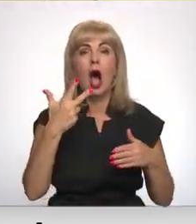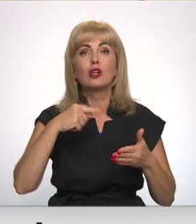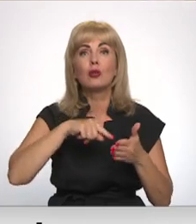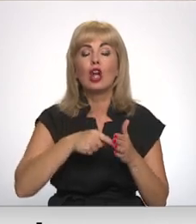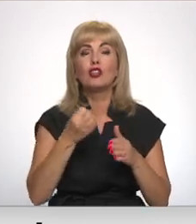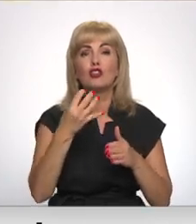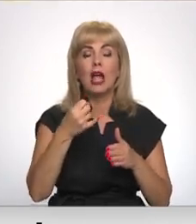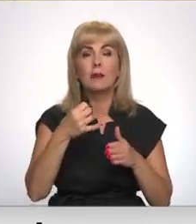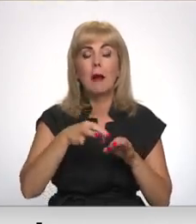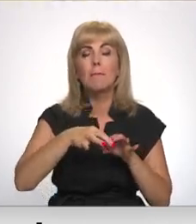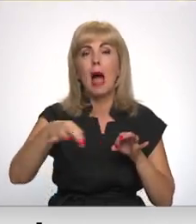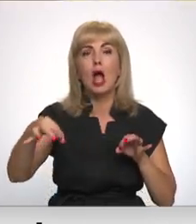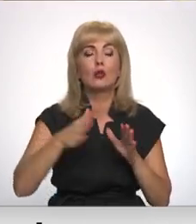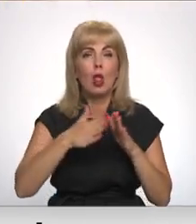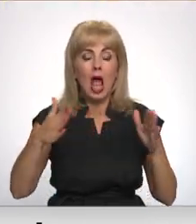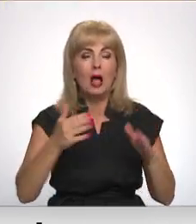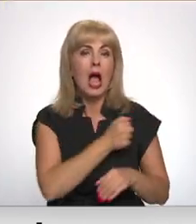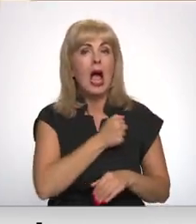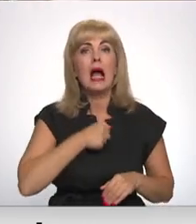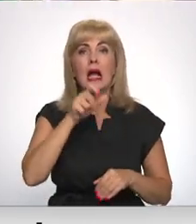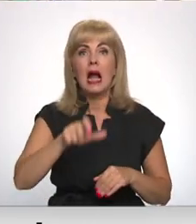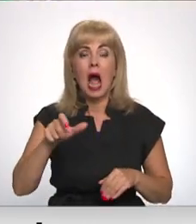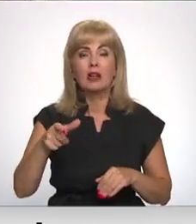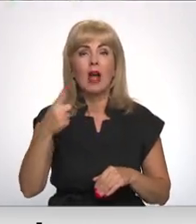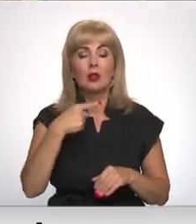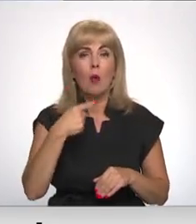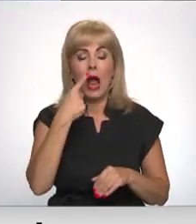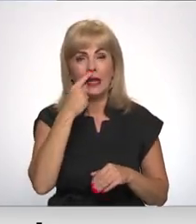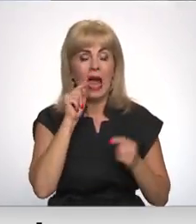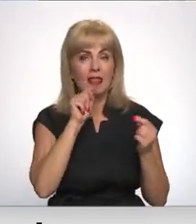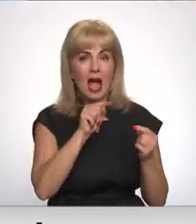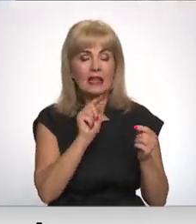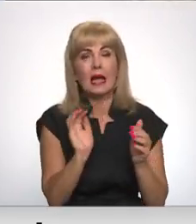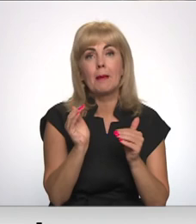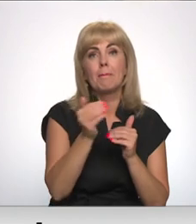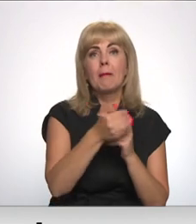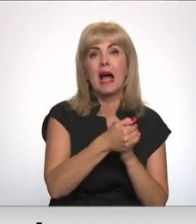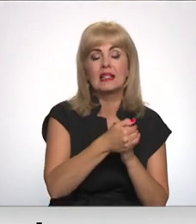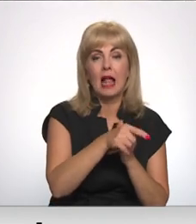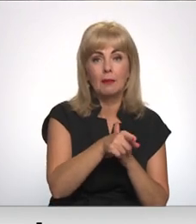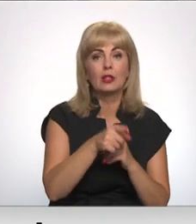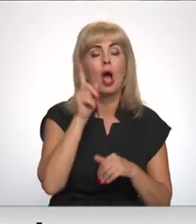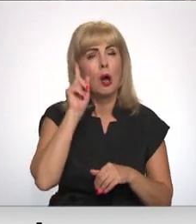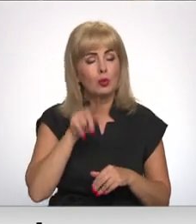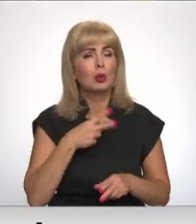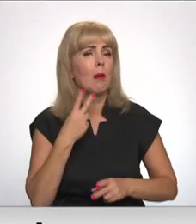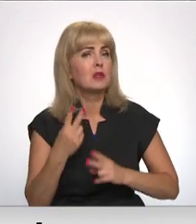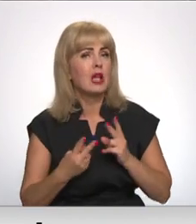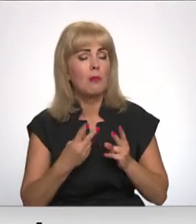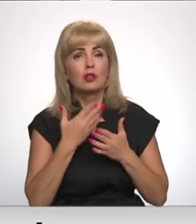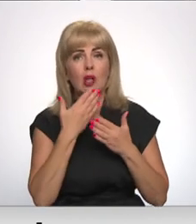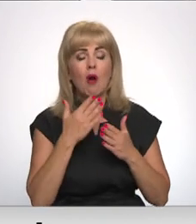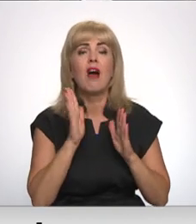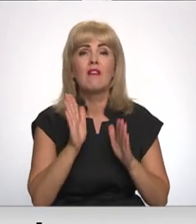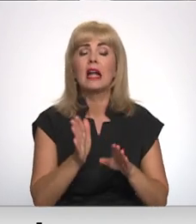4,6 metrus lielu, lai karavīriem būtu iespēja no ienaidnieka paslēpties. Emocionāli viegli nav, varēja nebūt